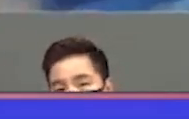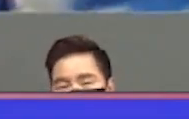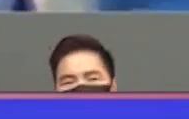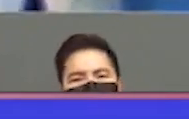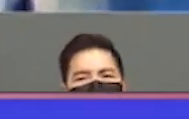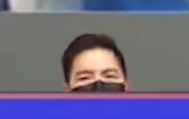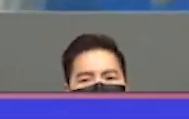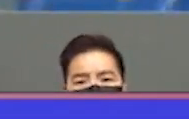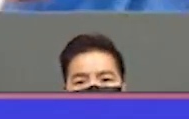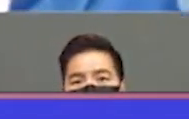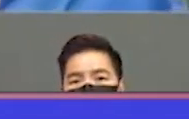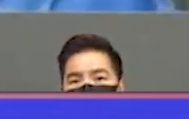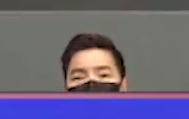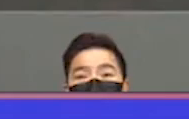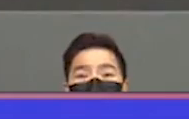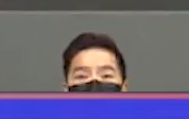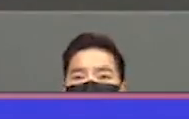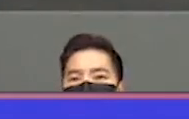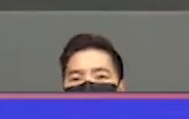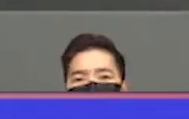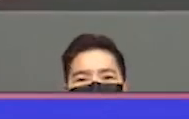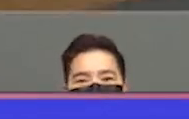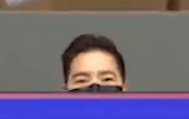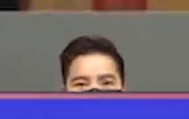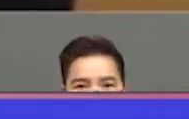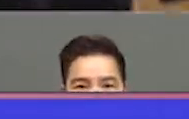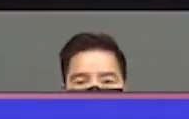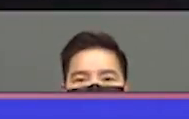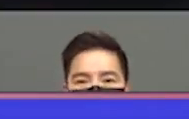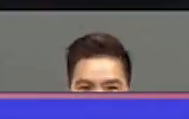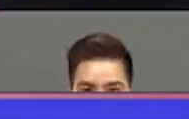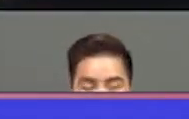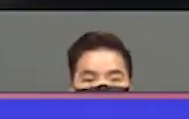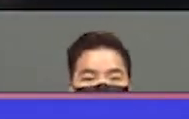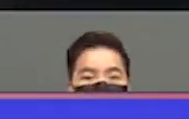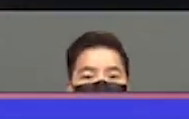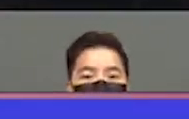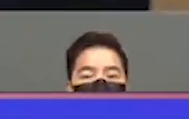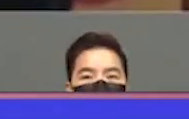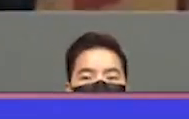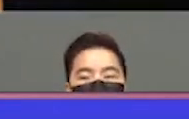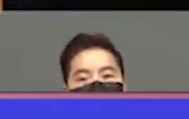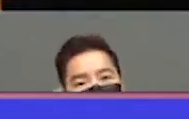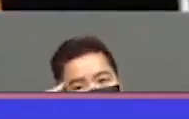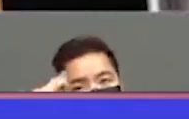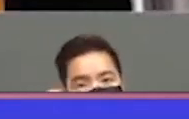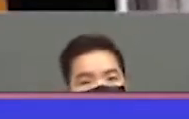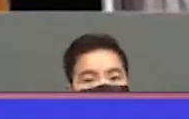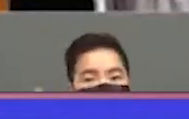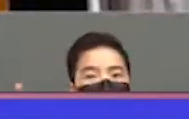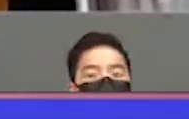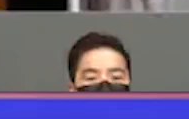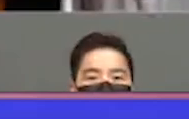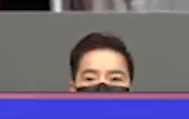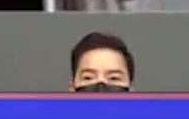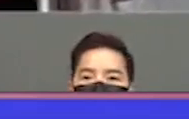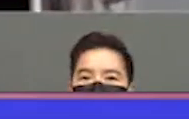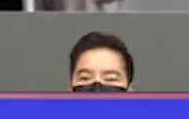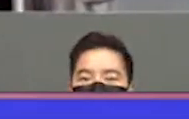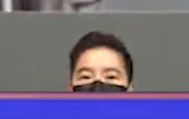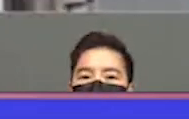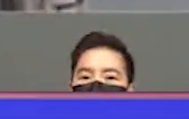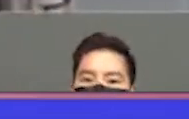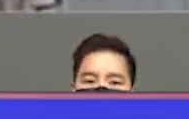มัดระวังบ้านเขาเป็นพิเศษแม้แต่เชื้อปนเปื้อนนิดเดียวโควิดไม่ได้เลยต้องจัดการให้เป็นศูนย์จริง ๆ